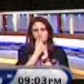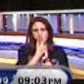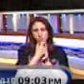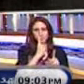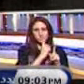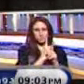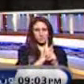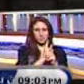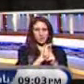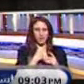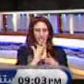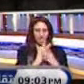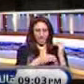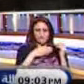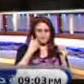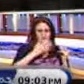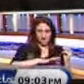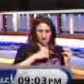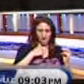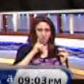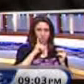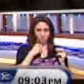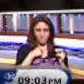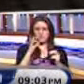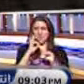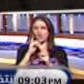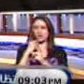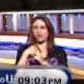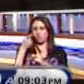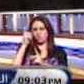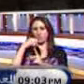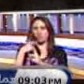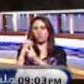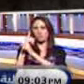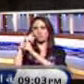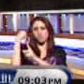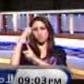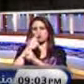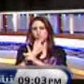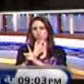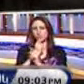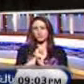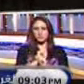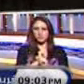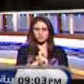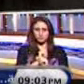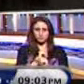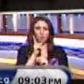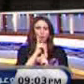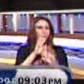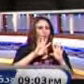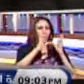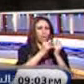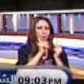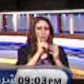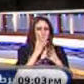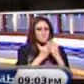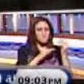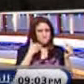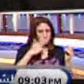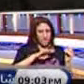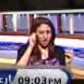مرسي أن يطيب خاطر شعب بورسعيد اللي عنده اعتقاد ان الرئيس في حديثه معك قال ان الناس اللي كانوا